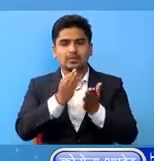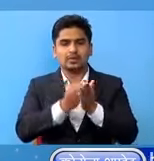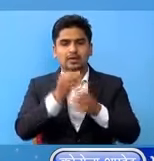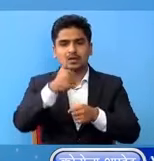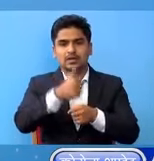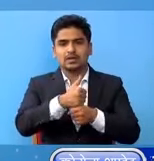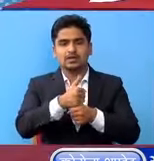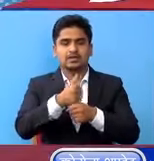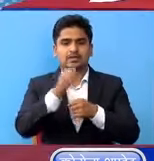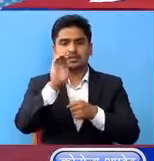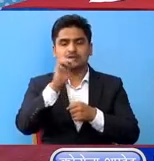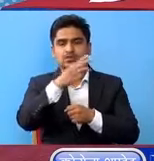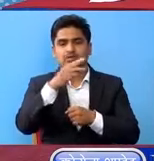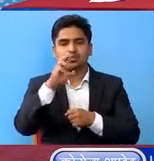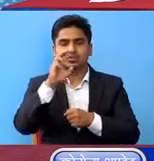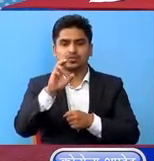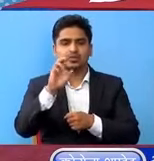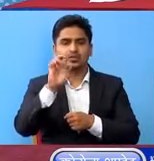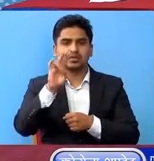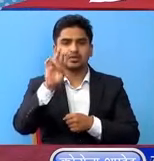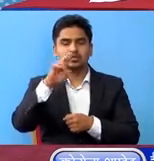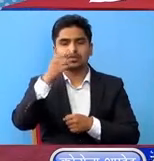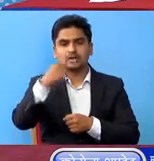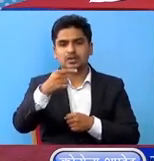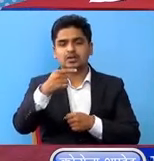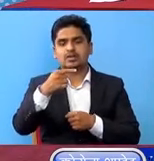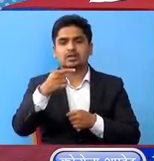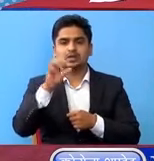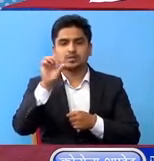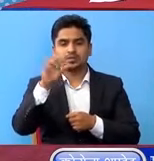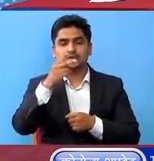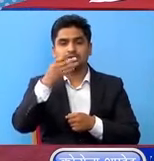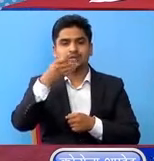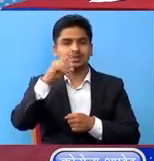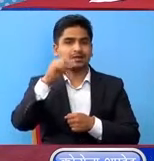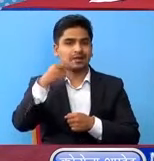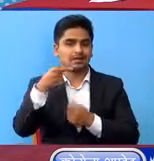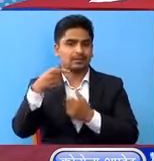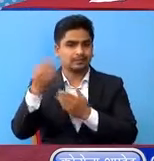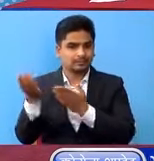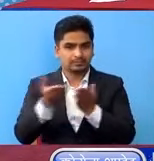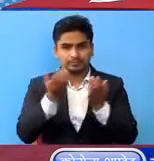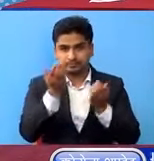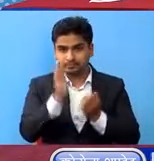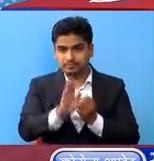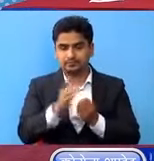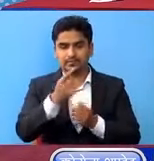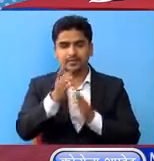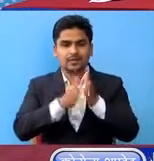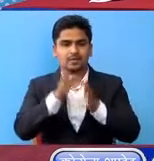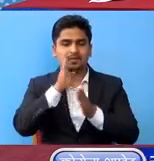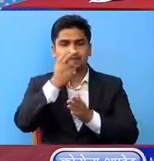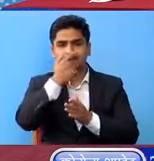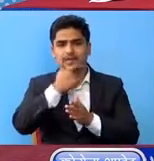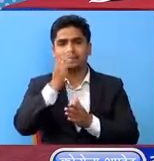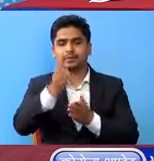अहिलेसम्मकै सबैभन्दा धेरै संक्रमण हो। यो सँगै नेपालमा कुल संक्रमितहरूको संख्या